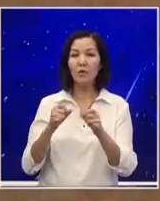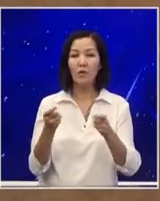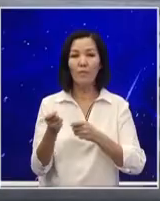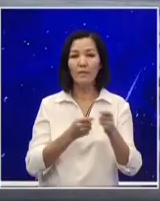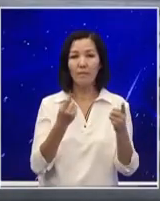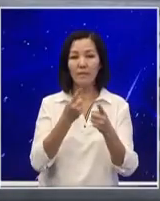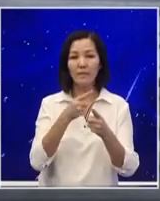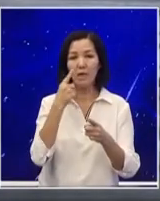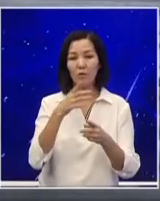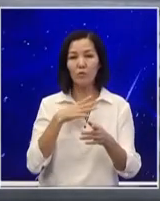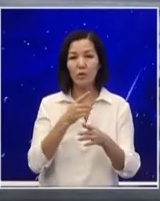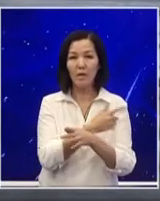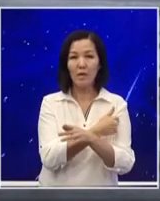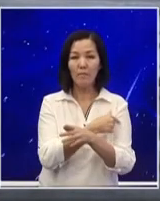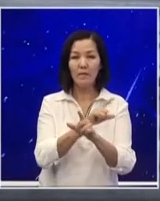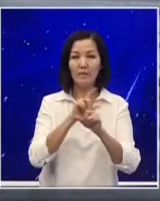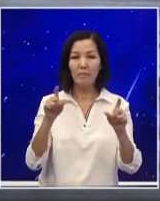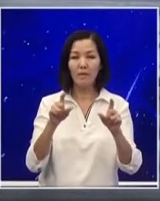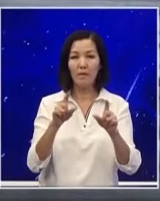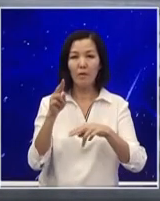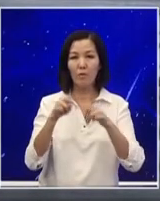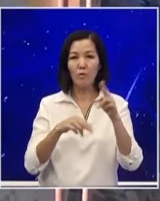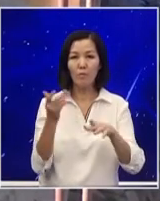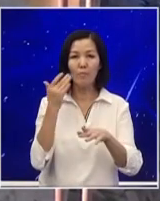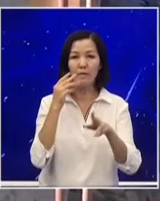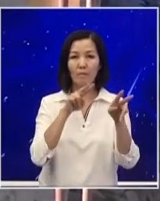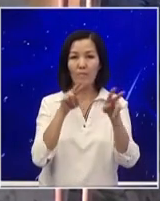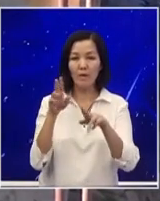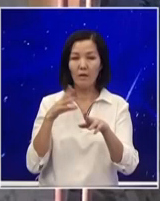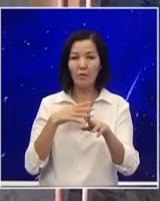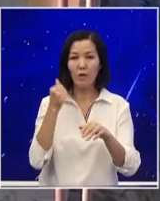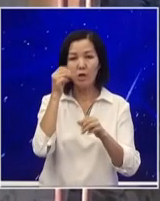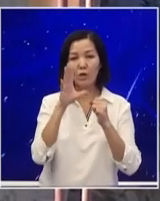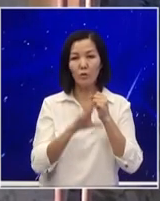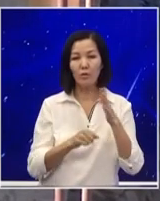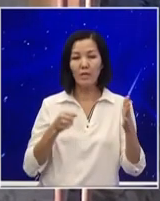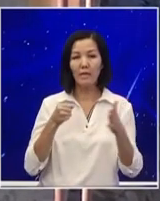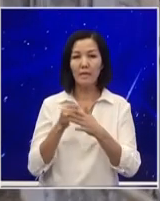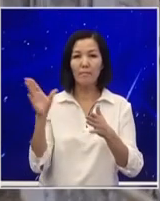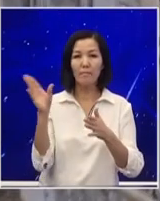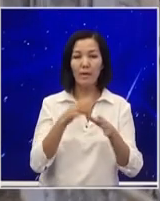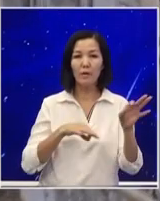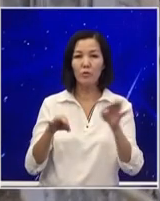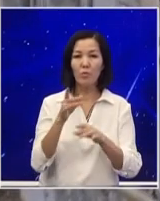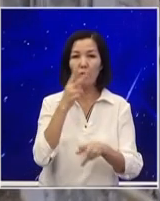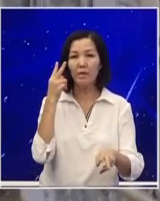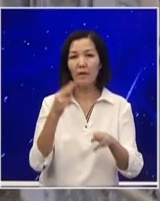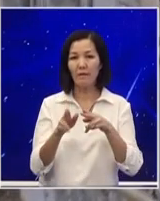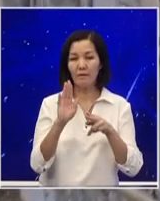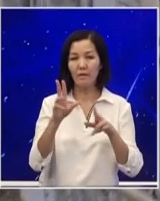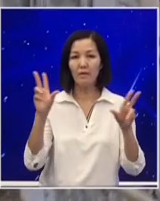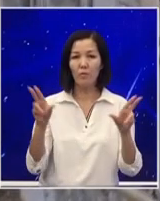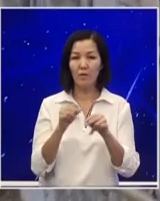басшысының айтуынша, медицина мекемелеріндегі құрылыс үнемі бақылауда және жыл соңына дейін барлық жобалар уақытылы аяқталады